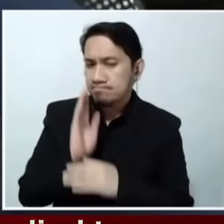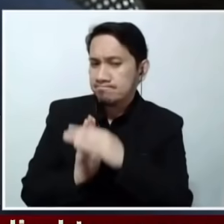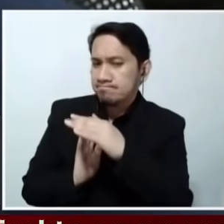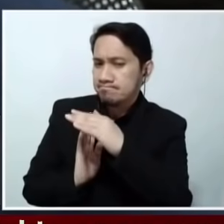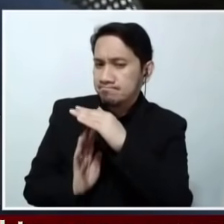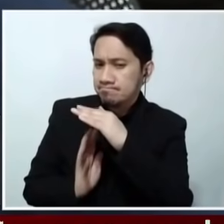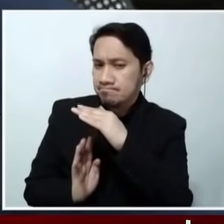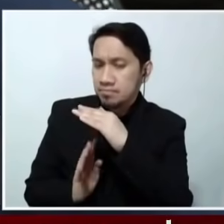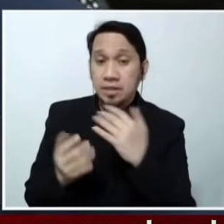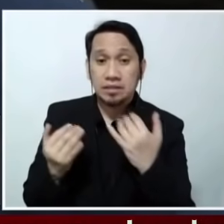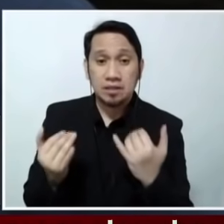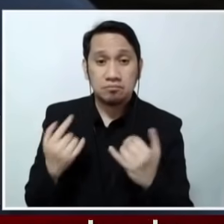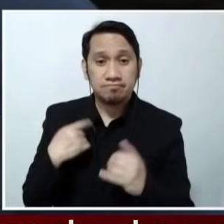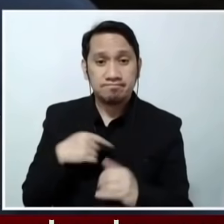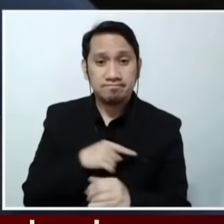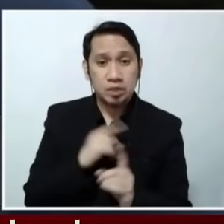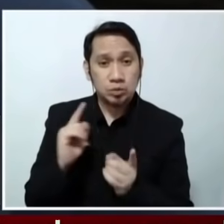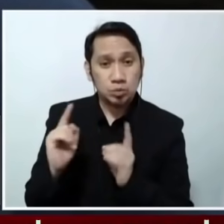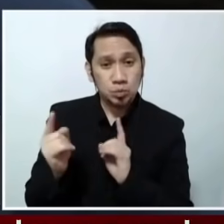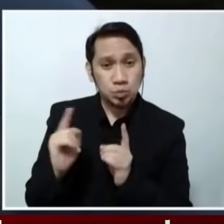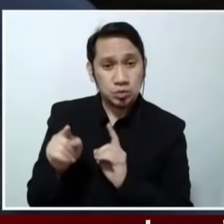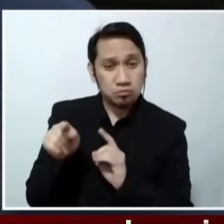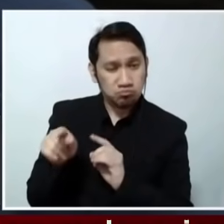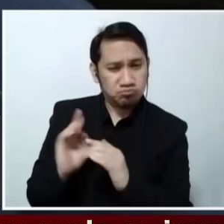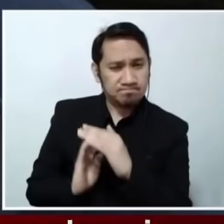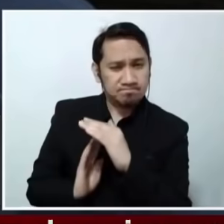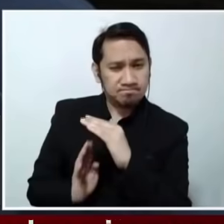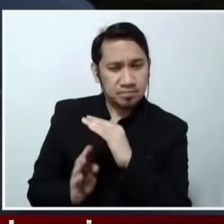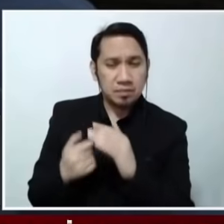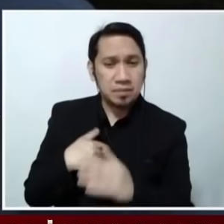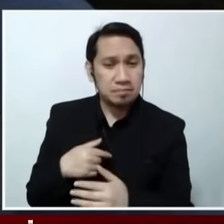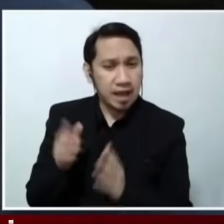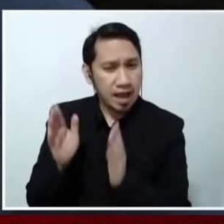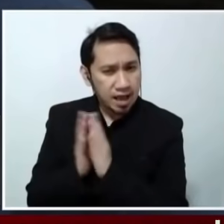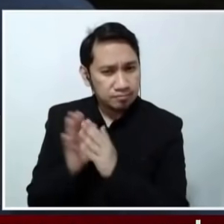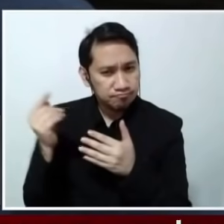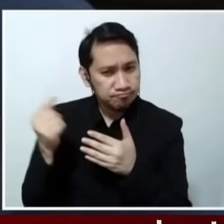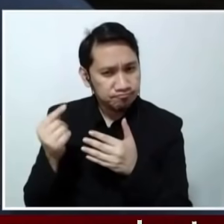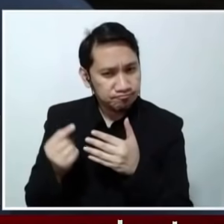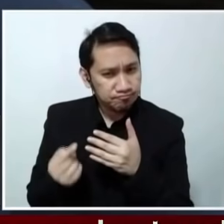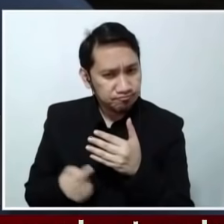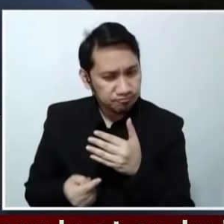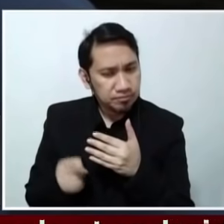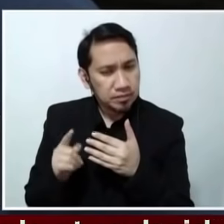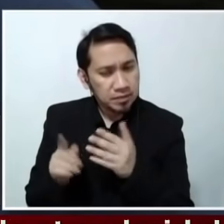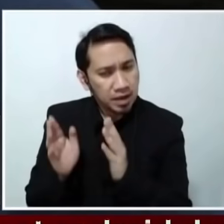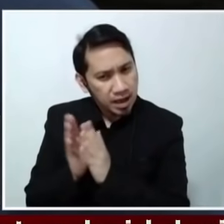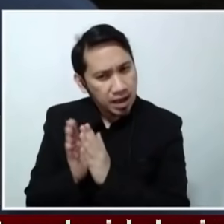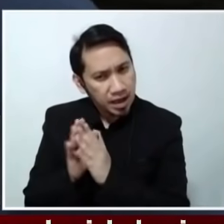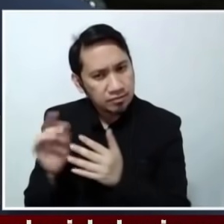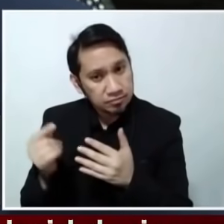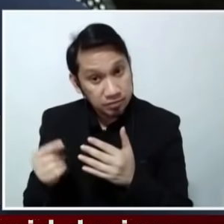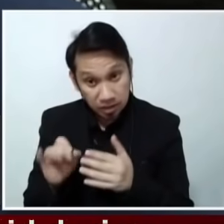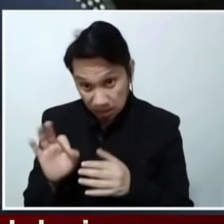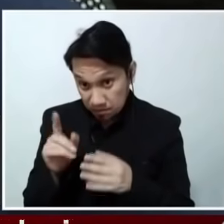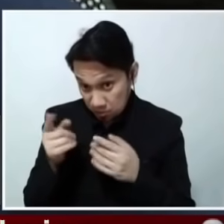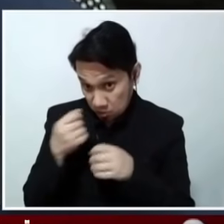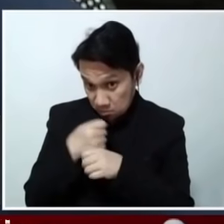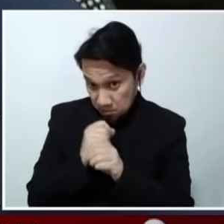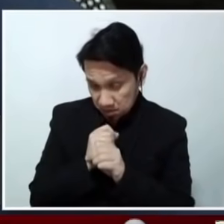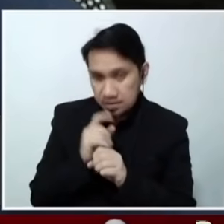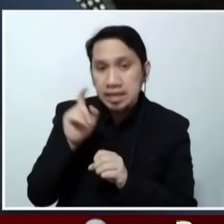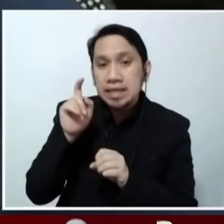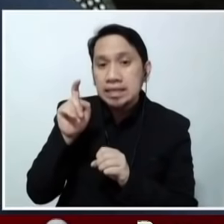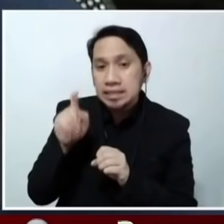pag nag-uusap na po kami ng client ko, hinihingi ko po yung details if ever po magpapagawa po sila. Need po